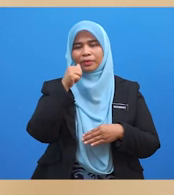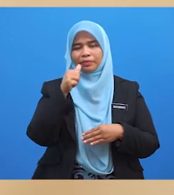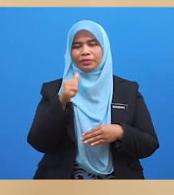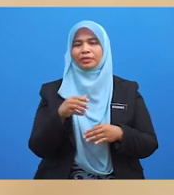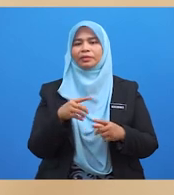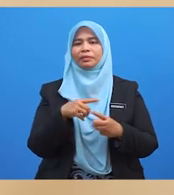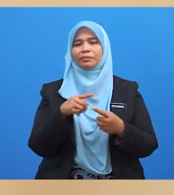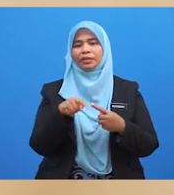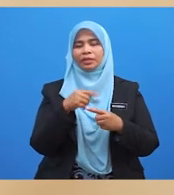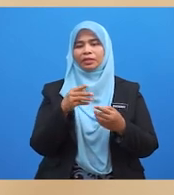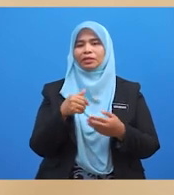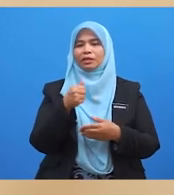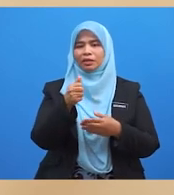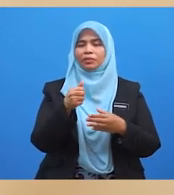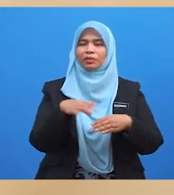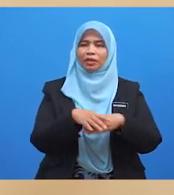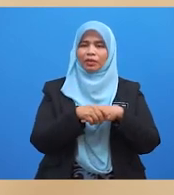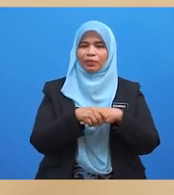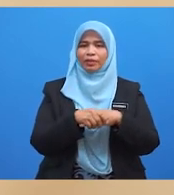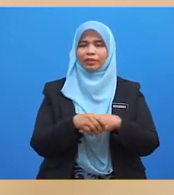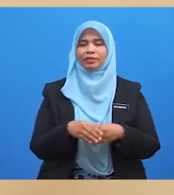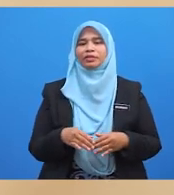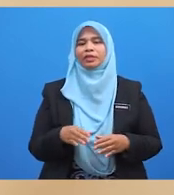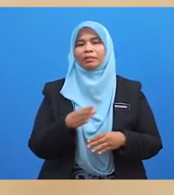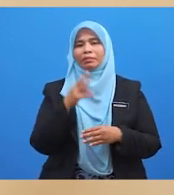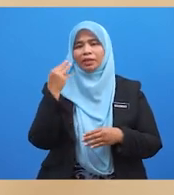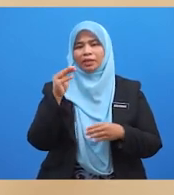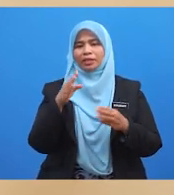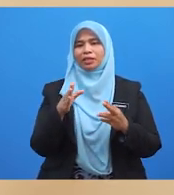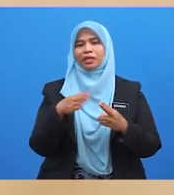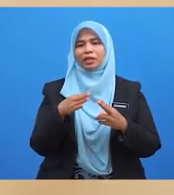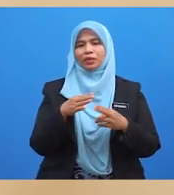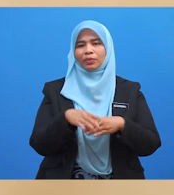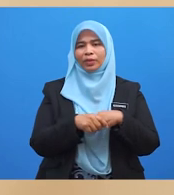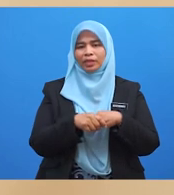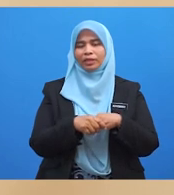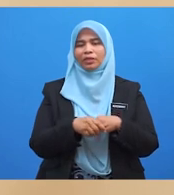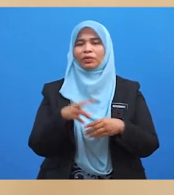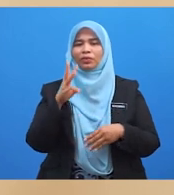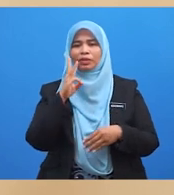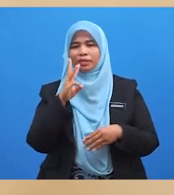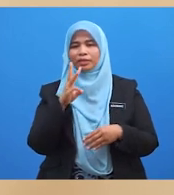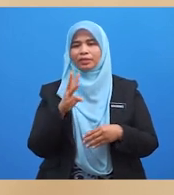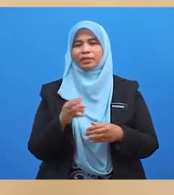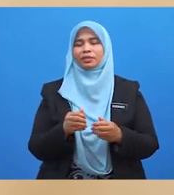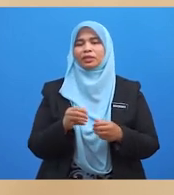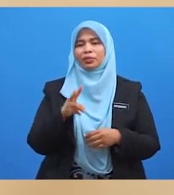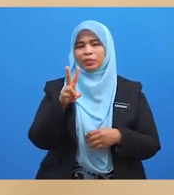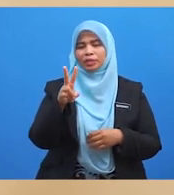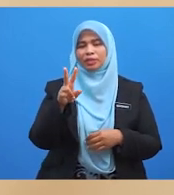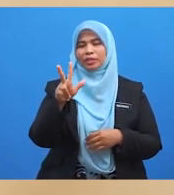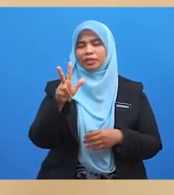mengahwininya, maka kahwinilah wanita-wanita lain yang kamu senangi. Dua, tiga atau